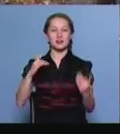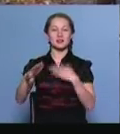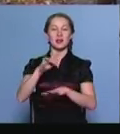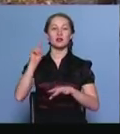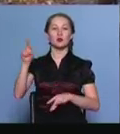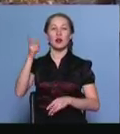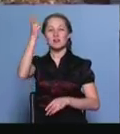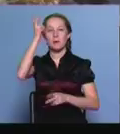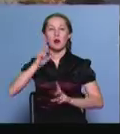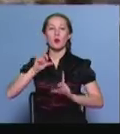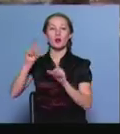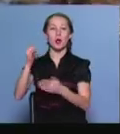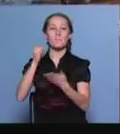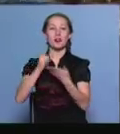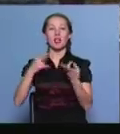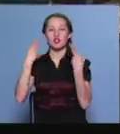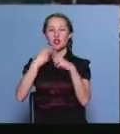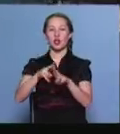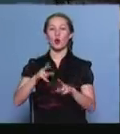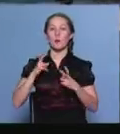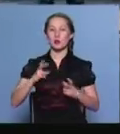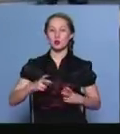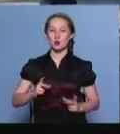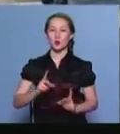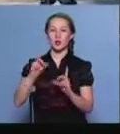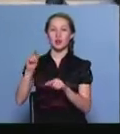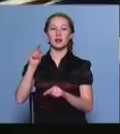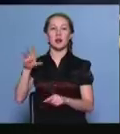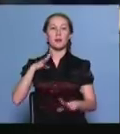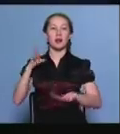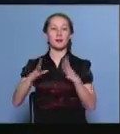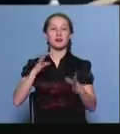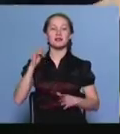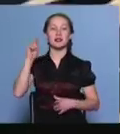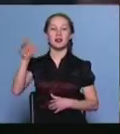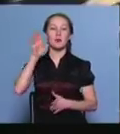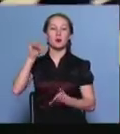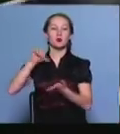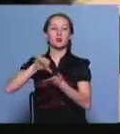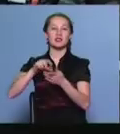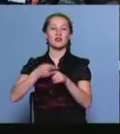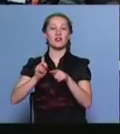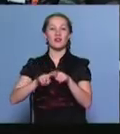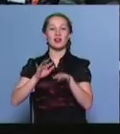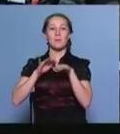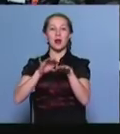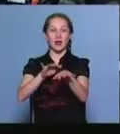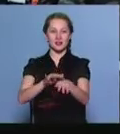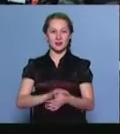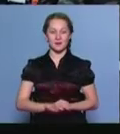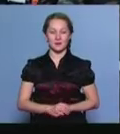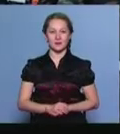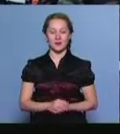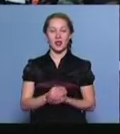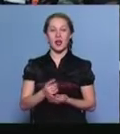монтажного техникума. Перед отъездом они провели несколько репетиций. В параде они принимают участие уже в четвертый раз. Мы первые два